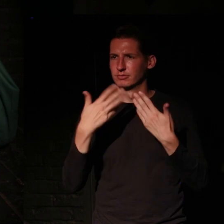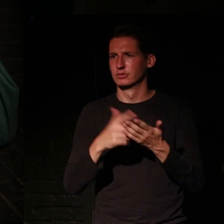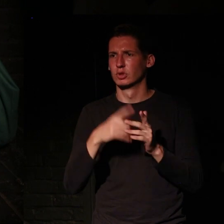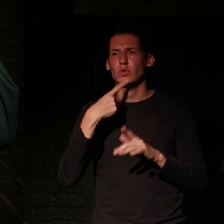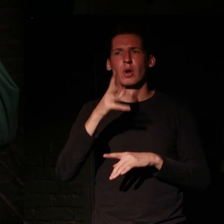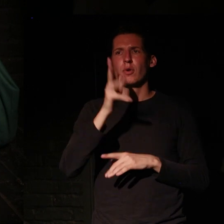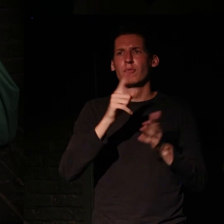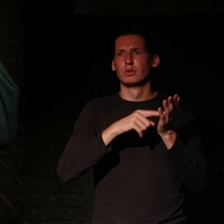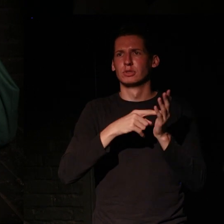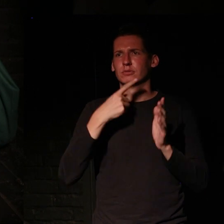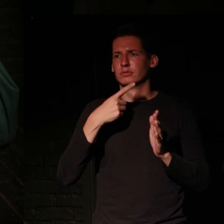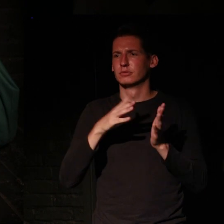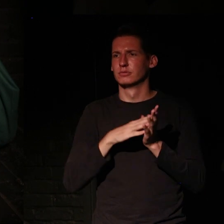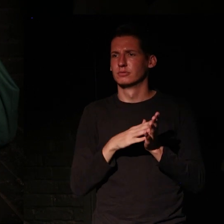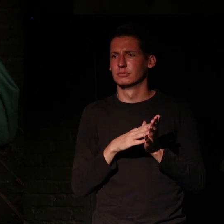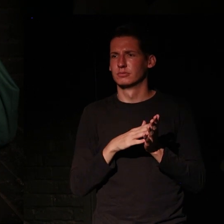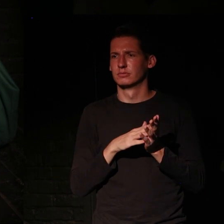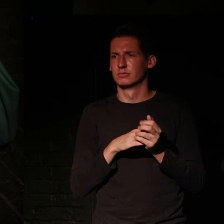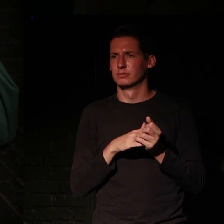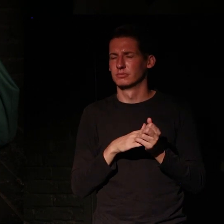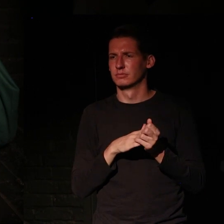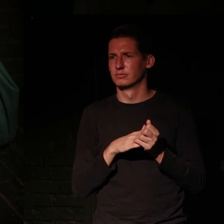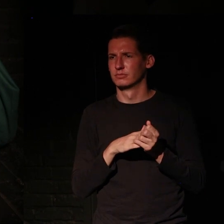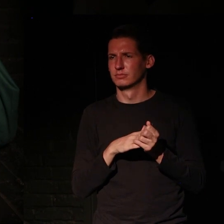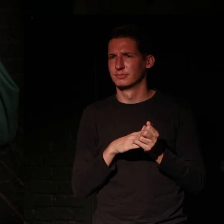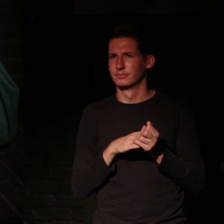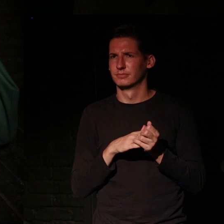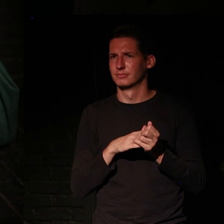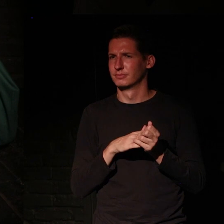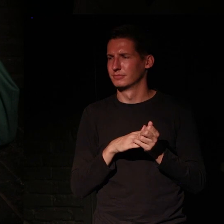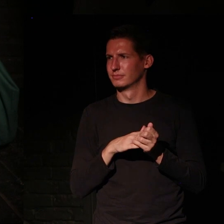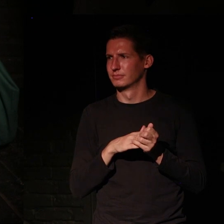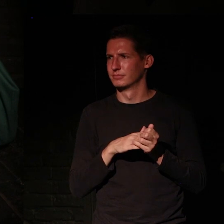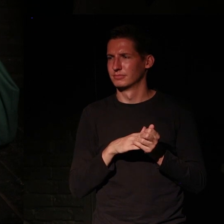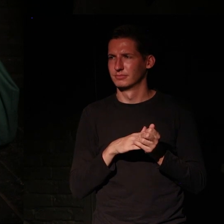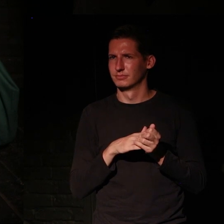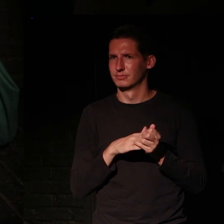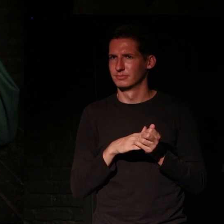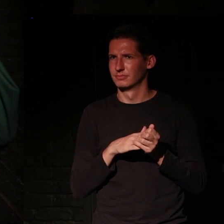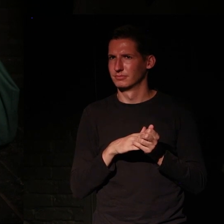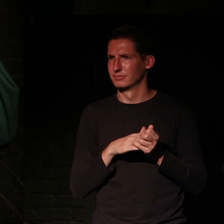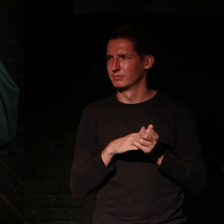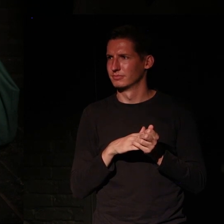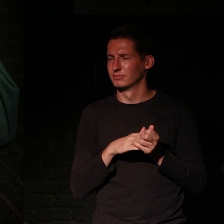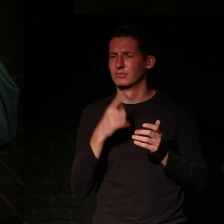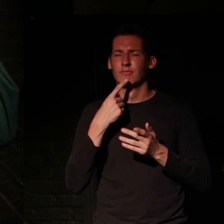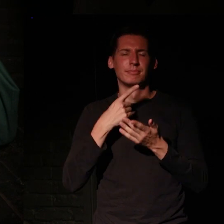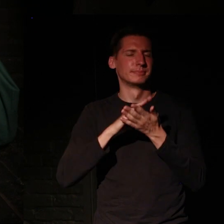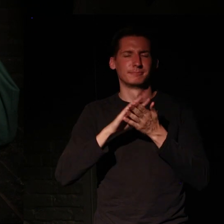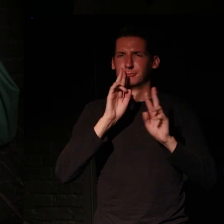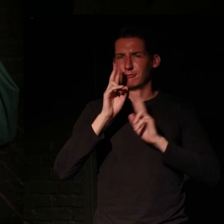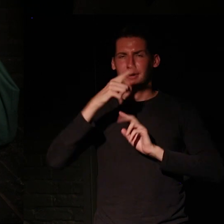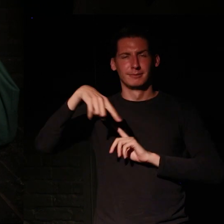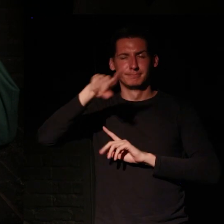będziesz podnóżkiem swojego męża. No, nie literalnie tak, ale mniej więcej to. I analiza, która wykazuje,